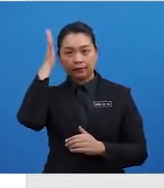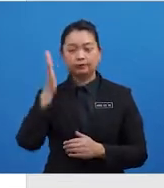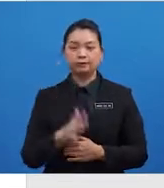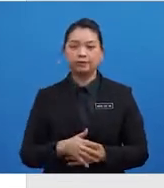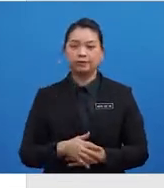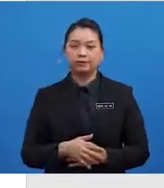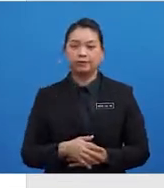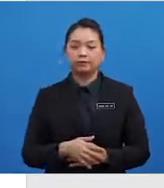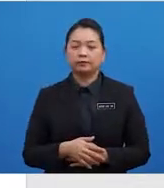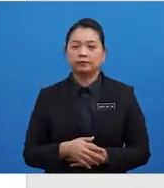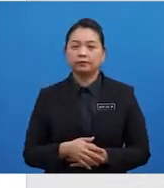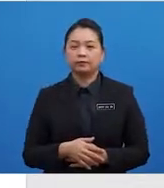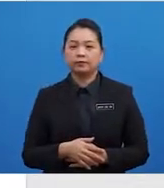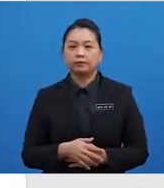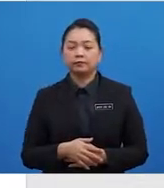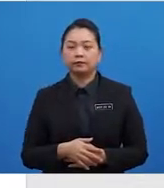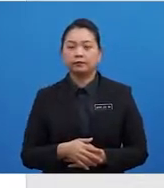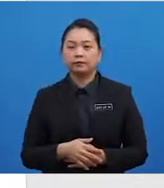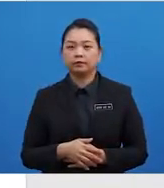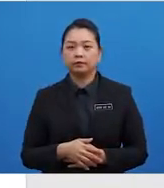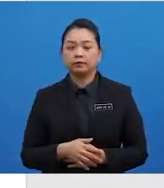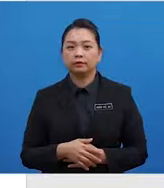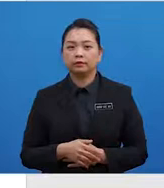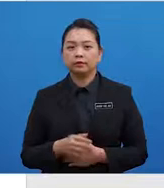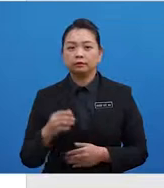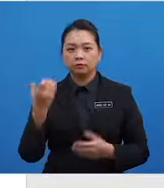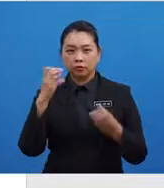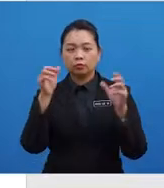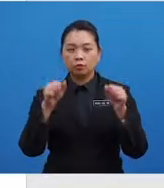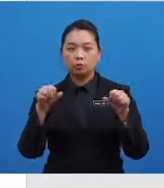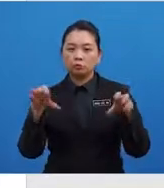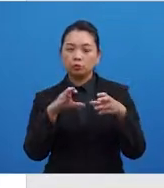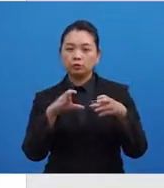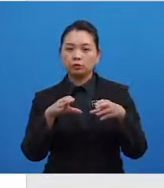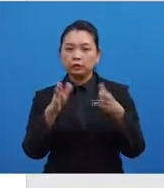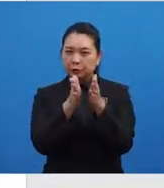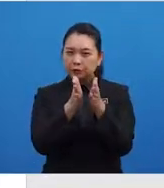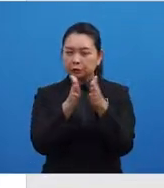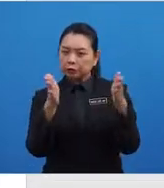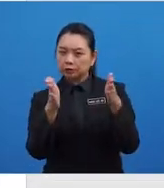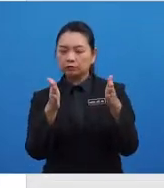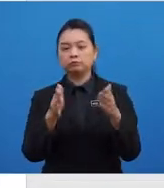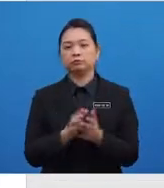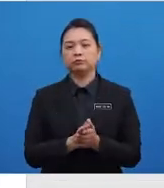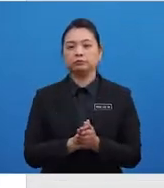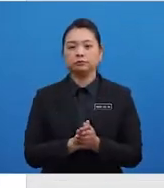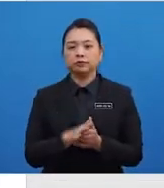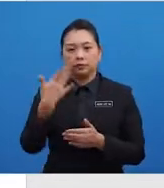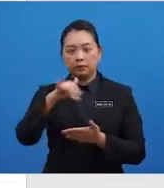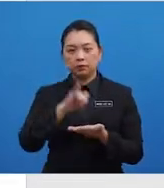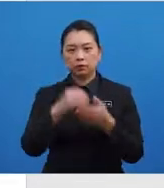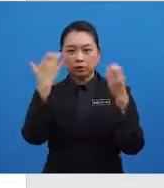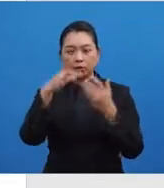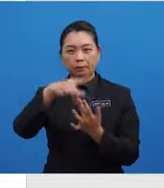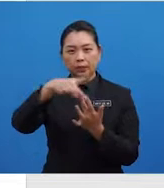Kepala robot ini, cikgu boleh laras nak jadikan lebih besar atau lebih kecil. Kemudian, cikgu memilih